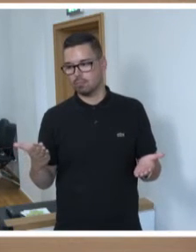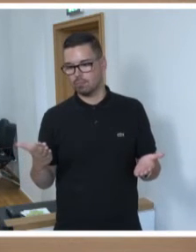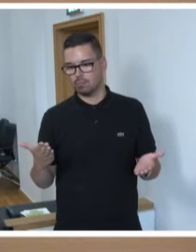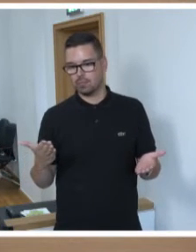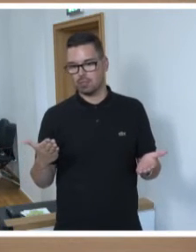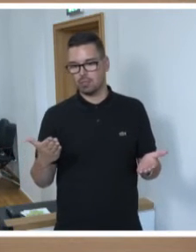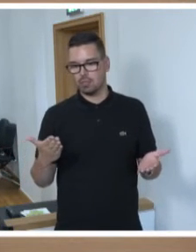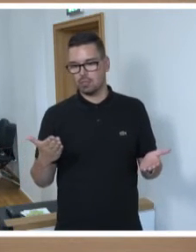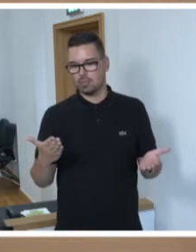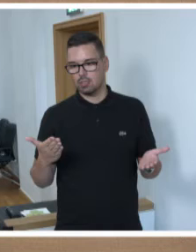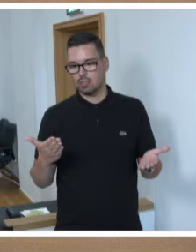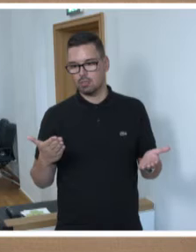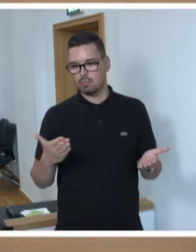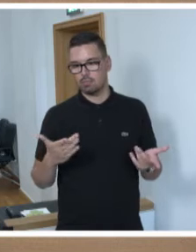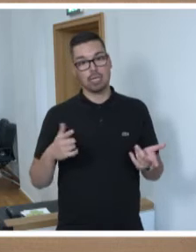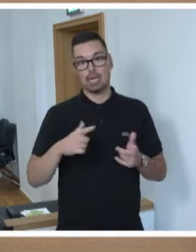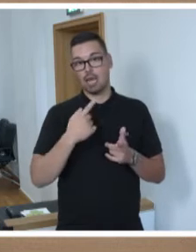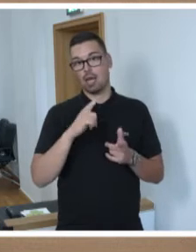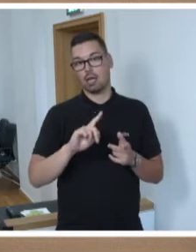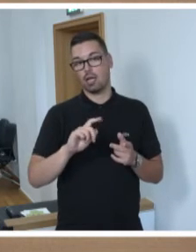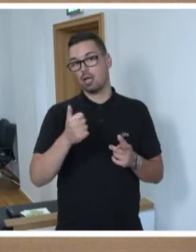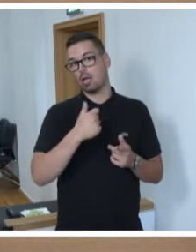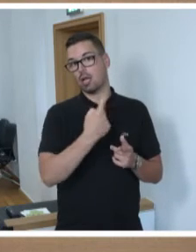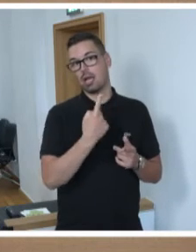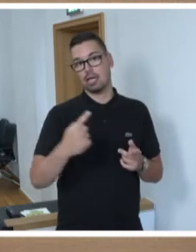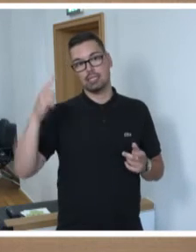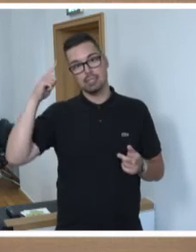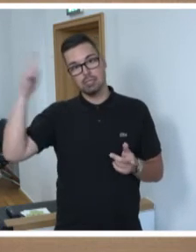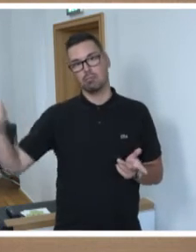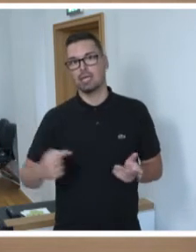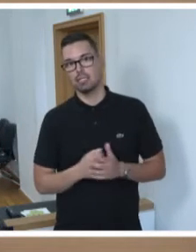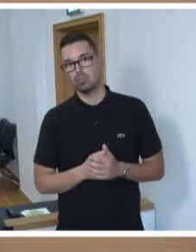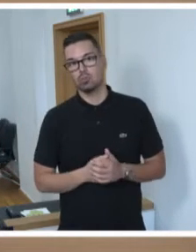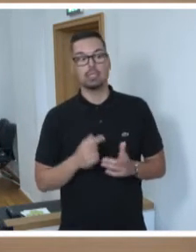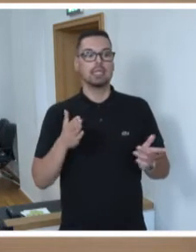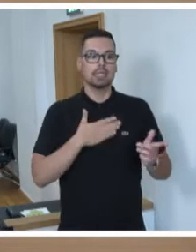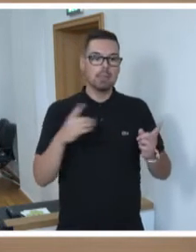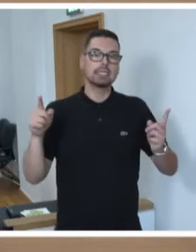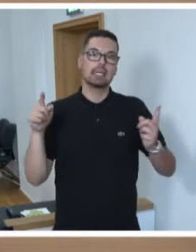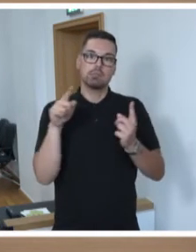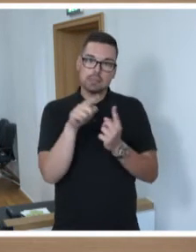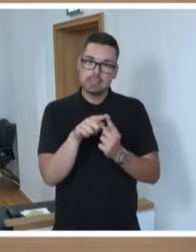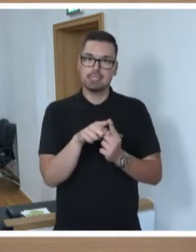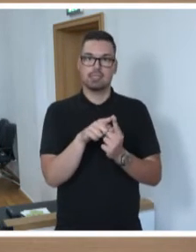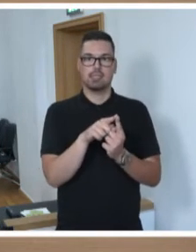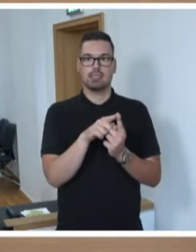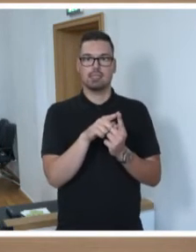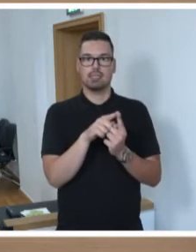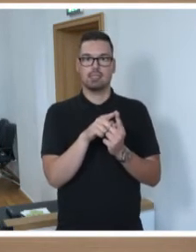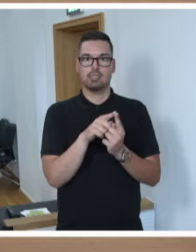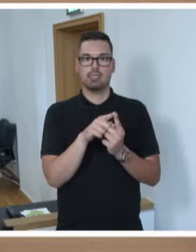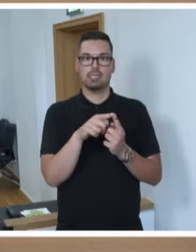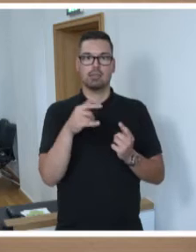Autoregion äußert, das ist keine Einzelmeinung. Klimaneutralität, das ist unser gemeinsames Ziel, aber mutwillige Vorfestlegungen, das schafft